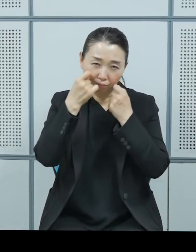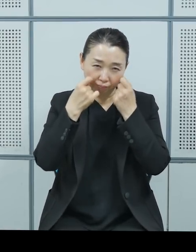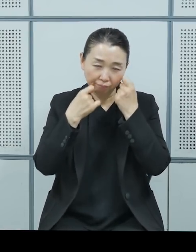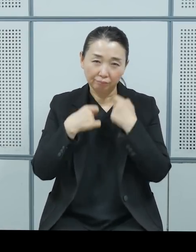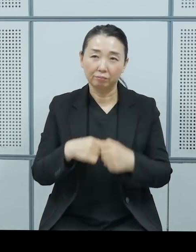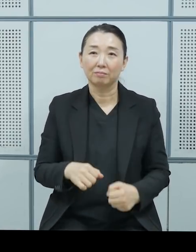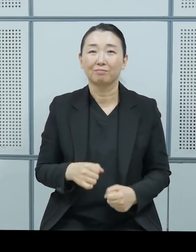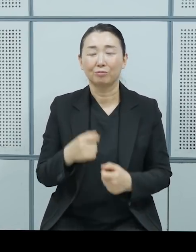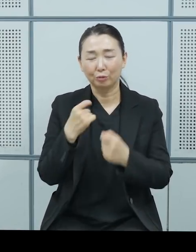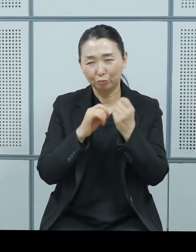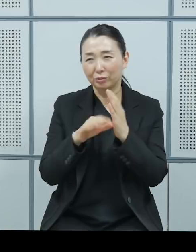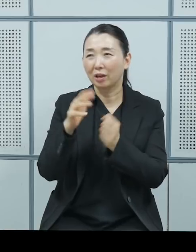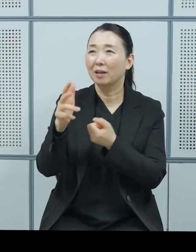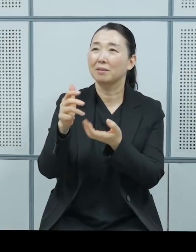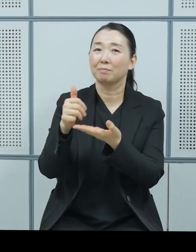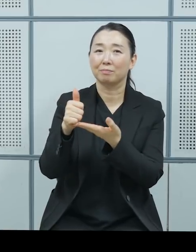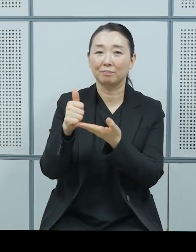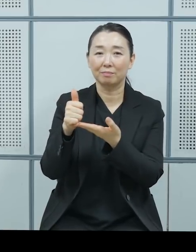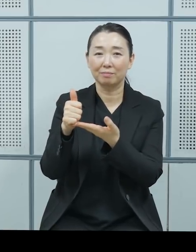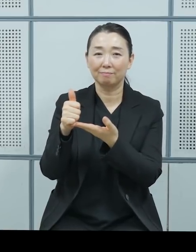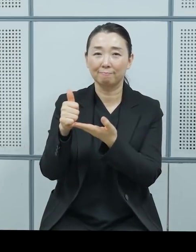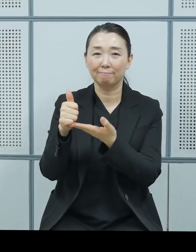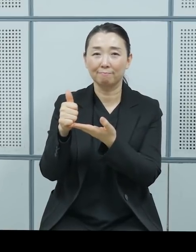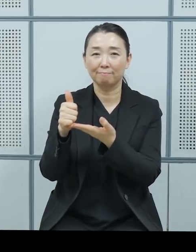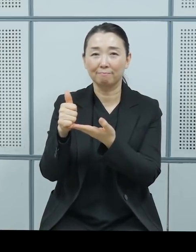우는데 하나님이